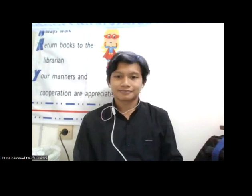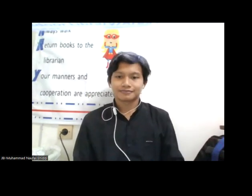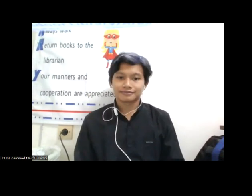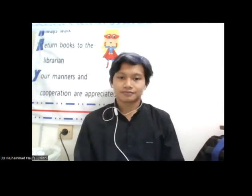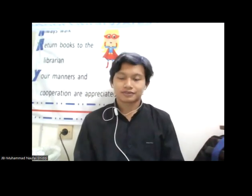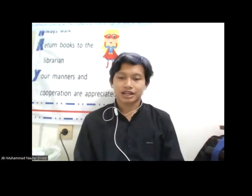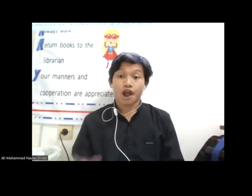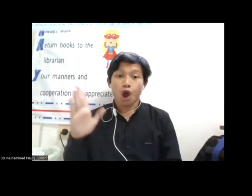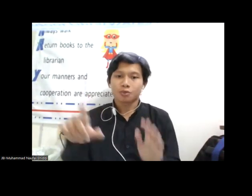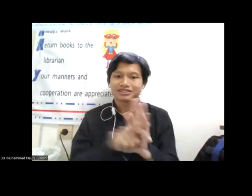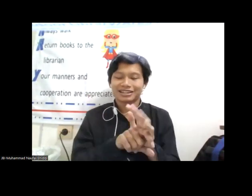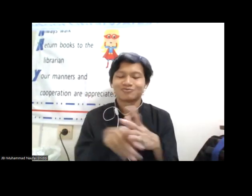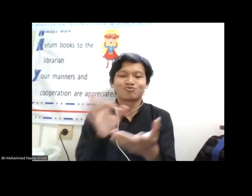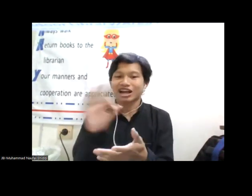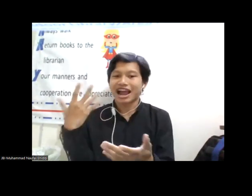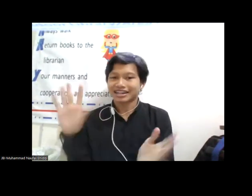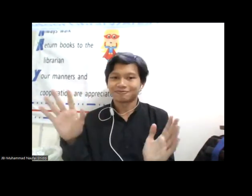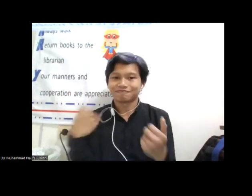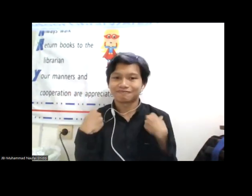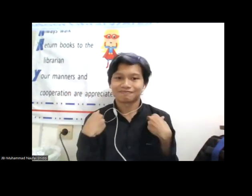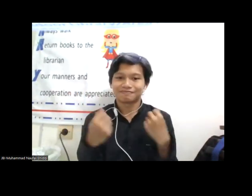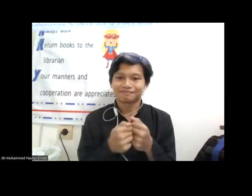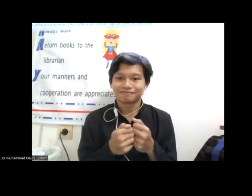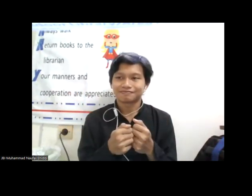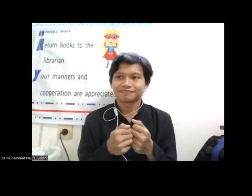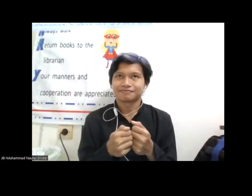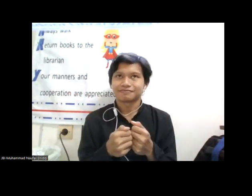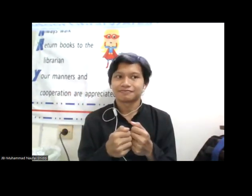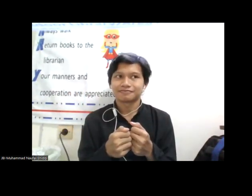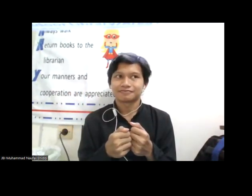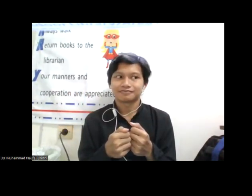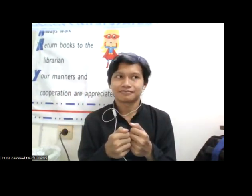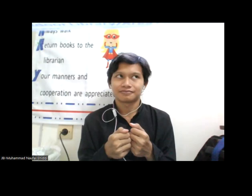kalau sekiranya memang sudah tidak ada yang ditanyakan lagi